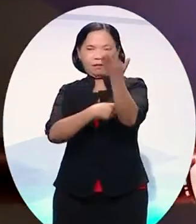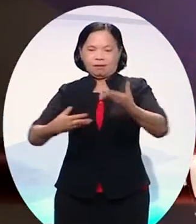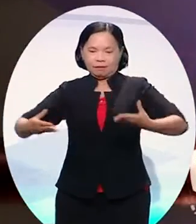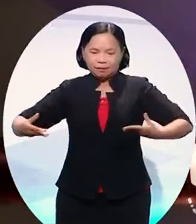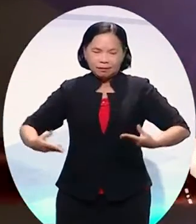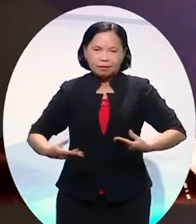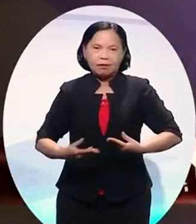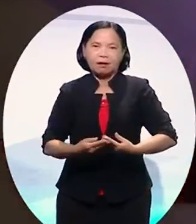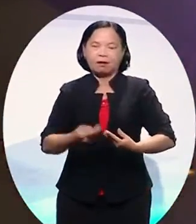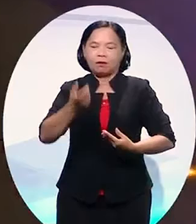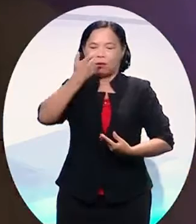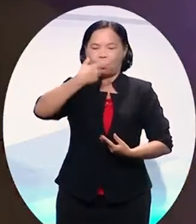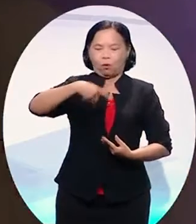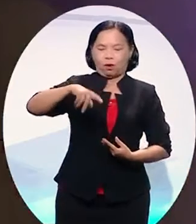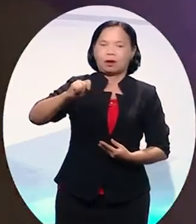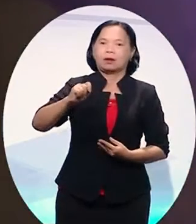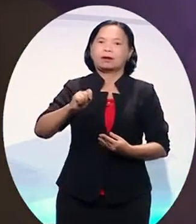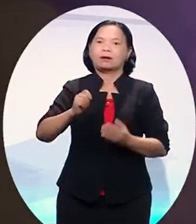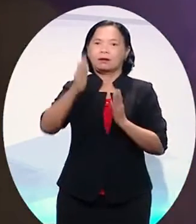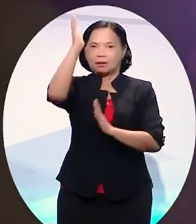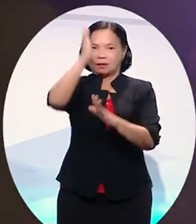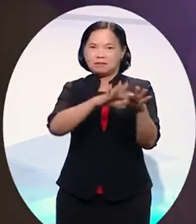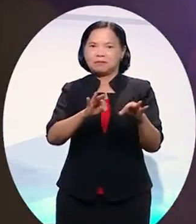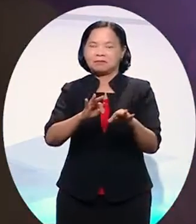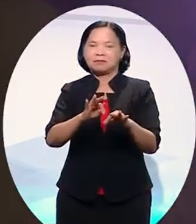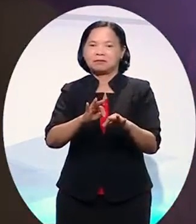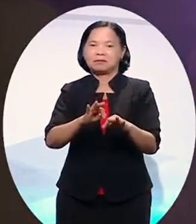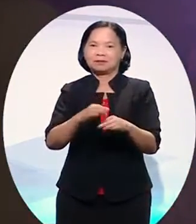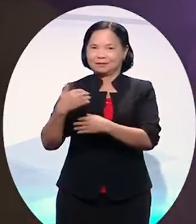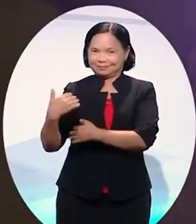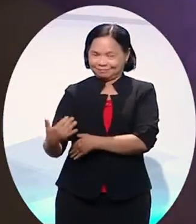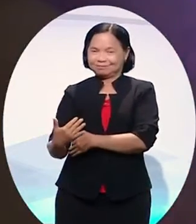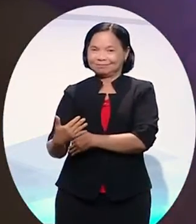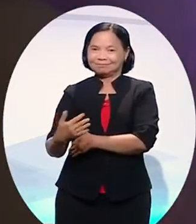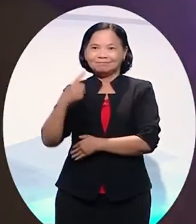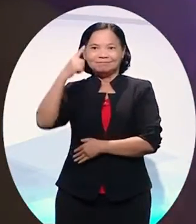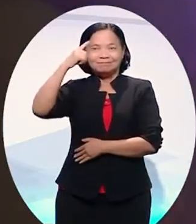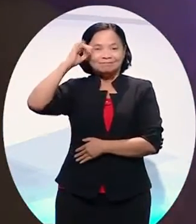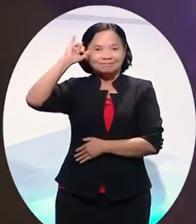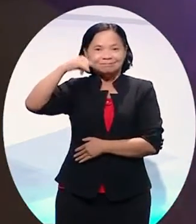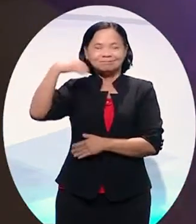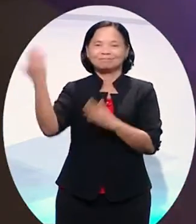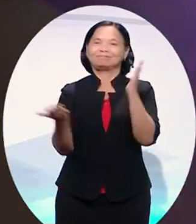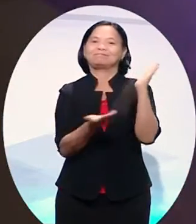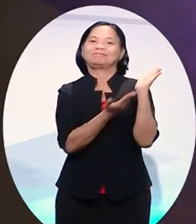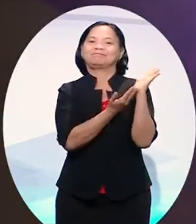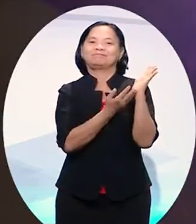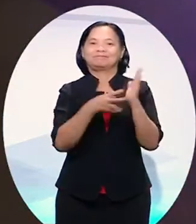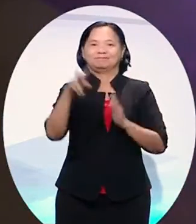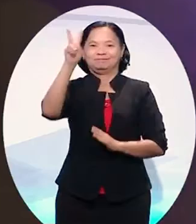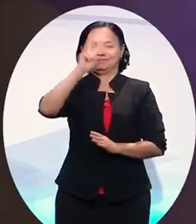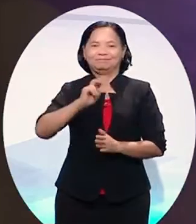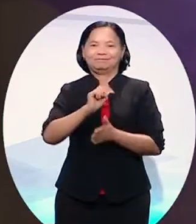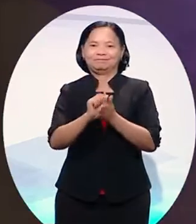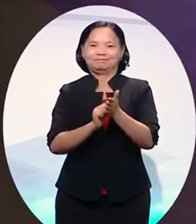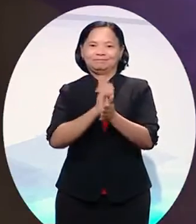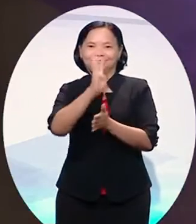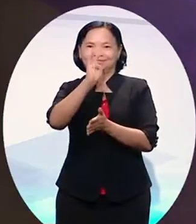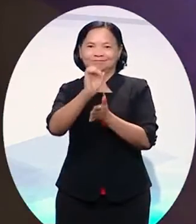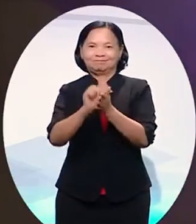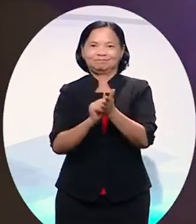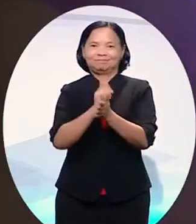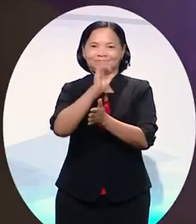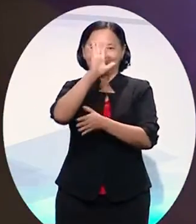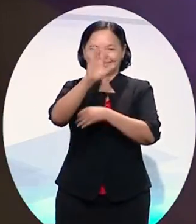sinh thái Quantum X tại Thành phố Hồ Chí Minh xinh đẹp. Sắp tới, một dự án lớn sẽ được ra mắt tại Việt Nam vào khoảng tháng 4, tháng 5